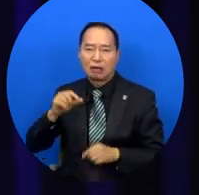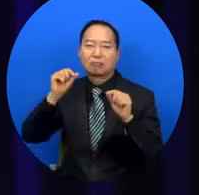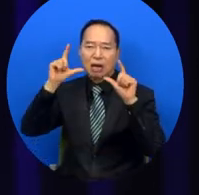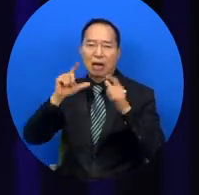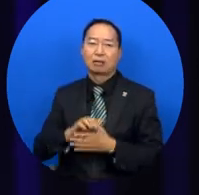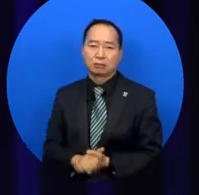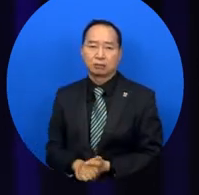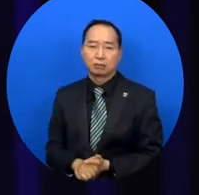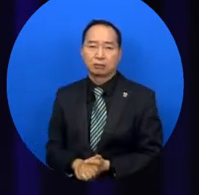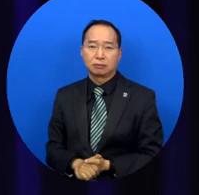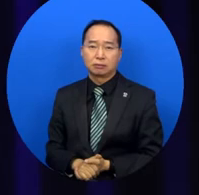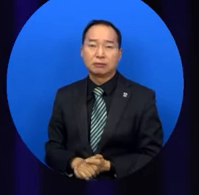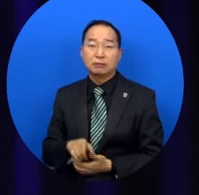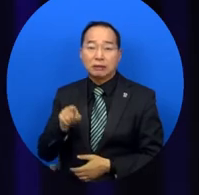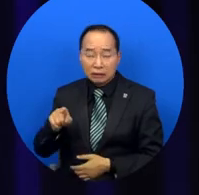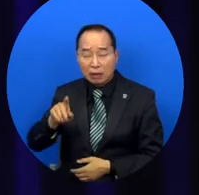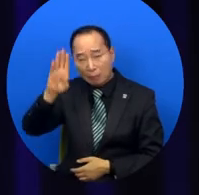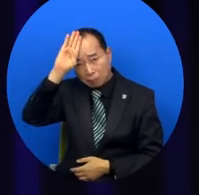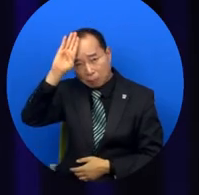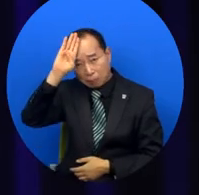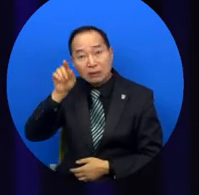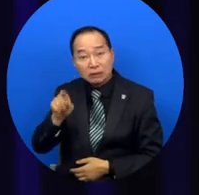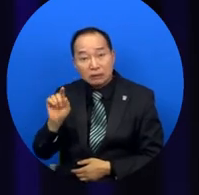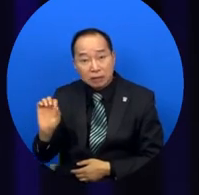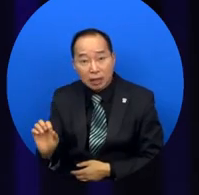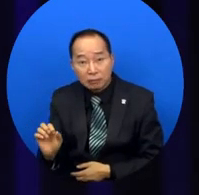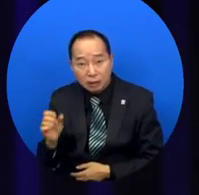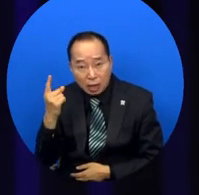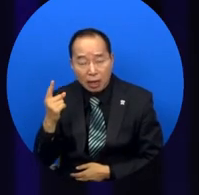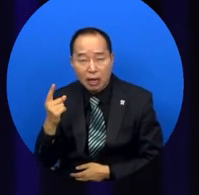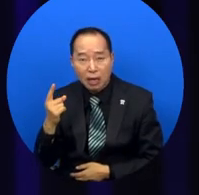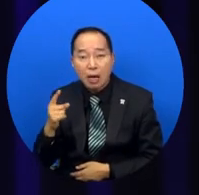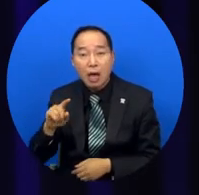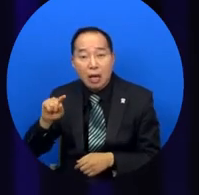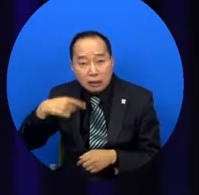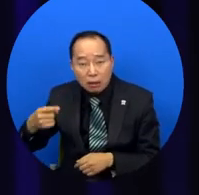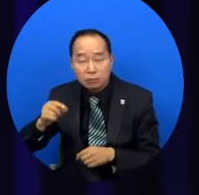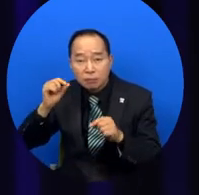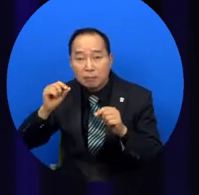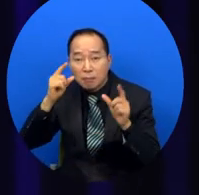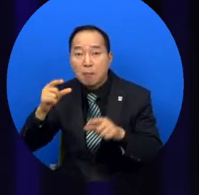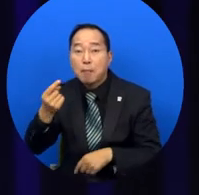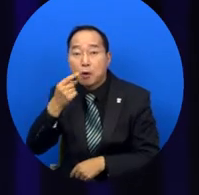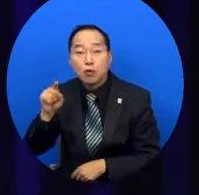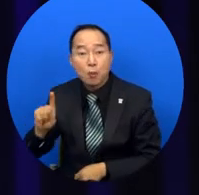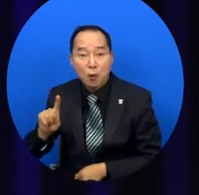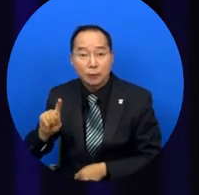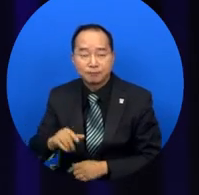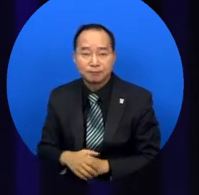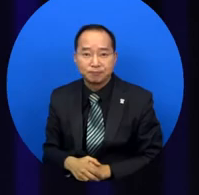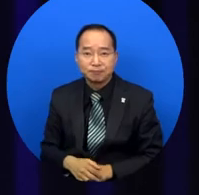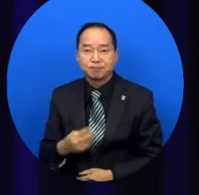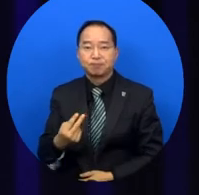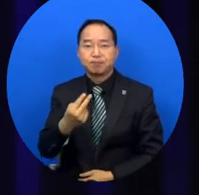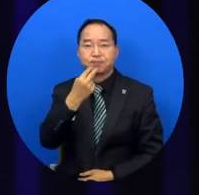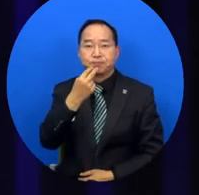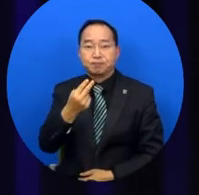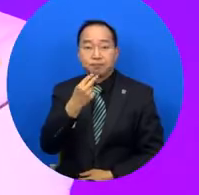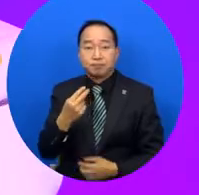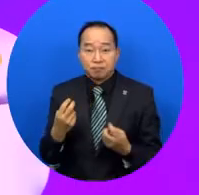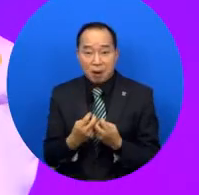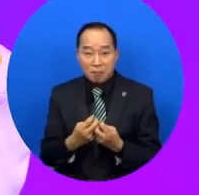시간이었습니다. 그러면서 제가 또 이거를 아팠기 때문에 눈을 뜬 게 있어요. 이게